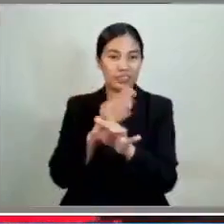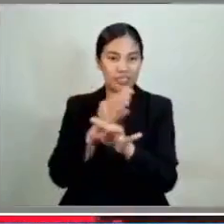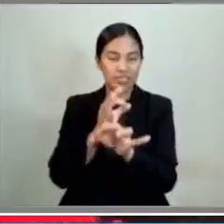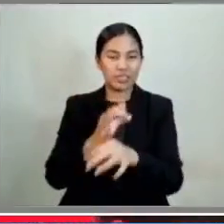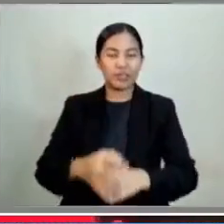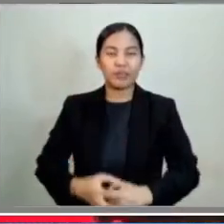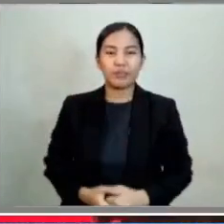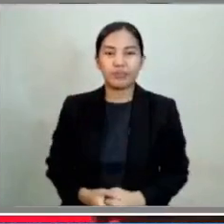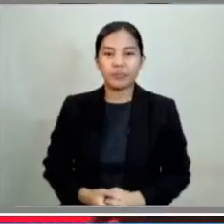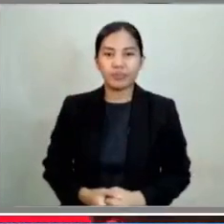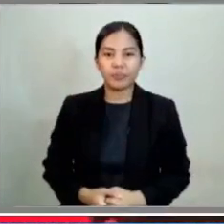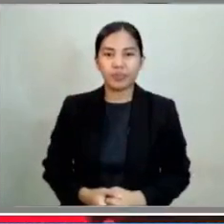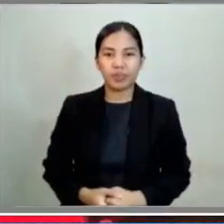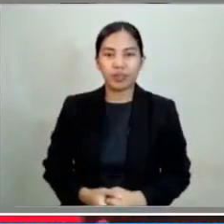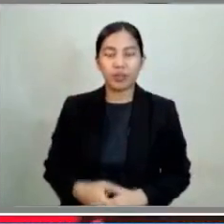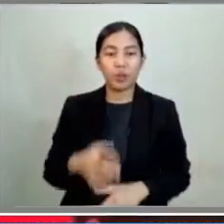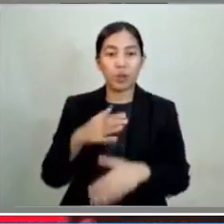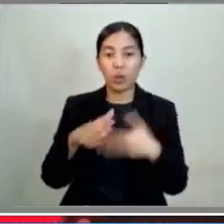naka-check-in,